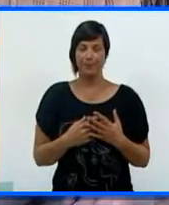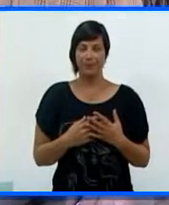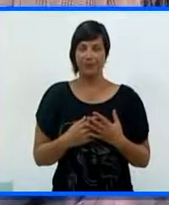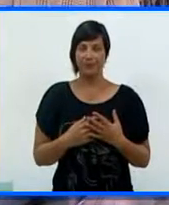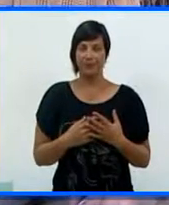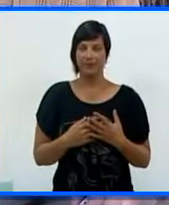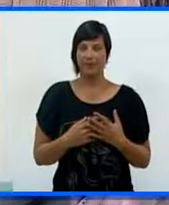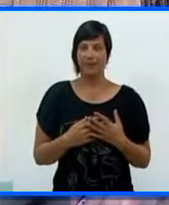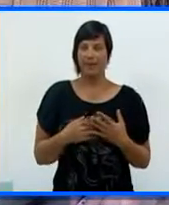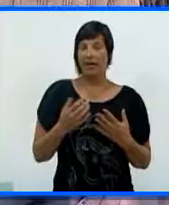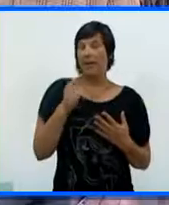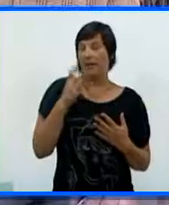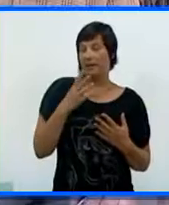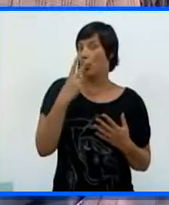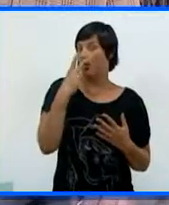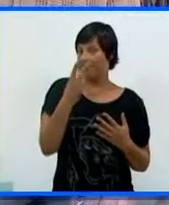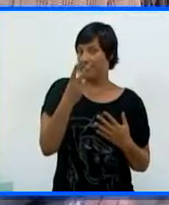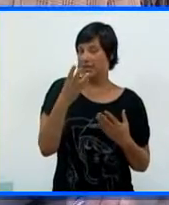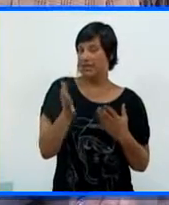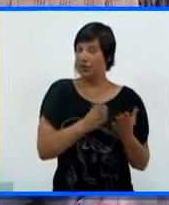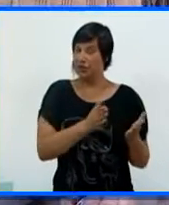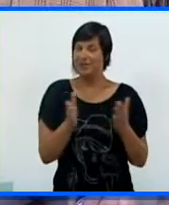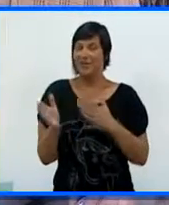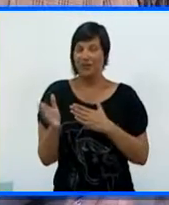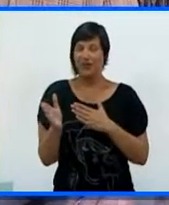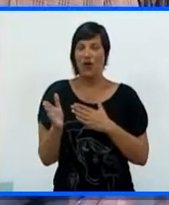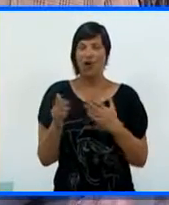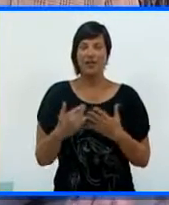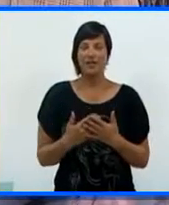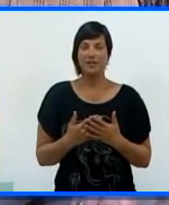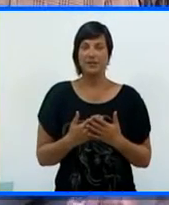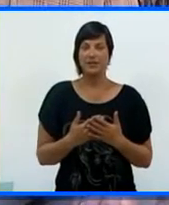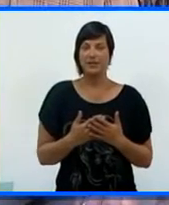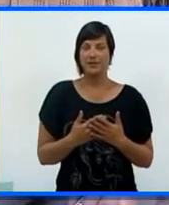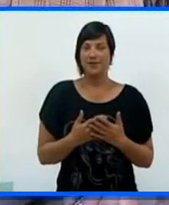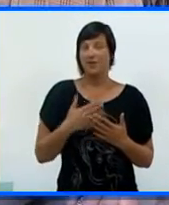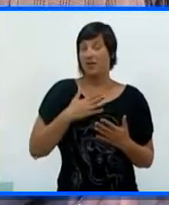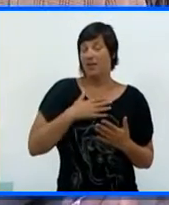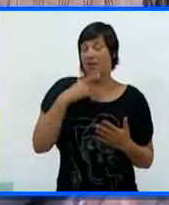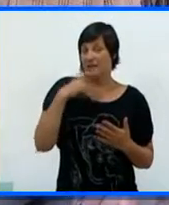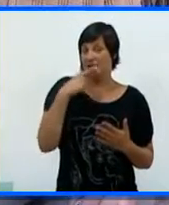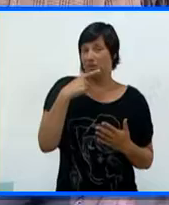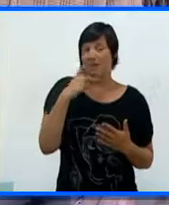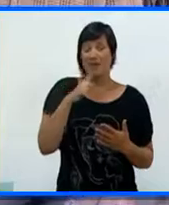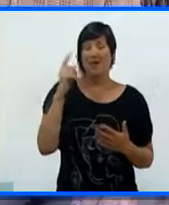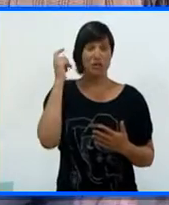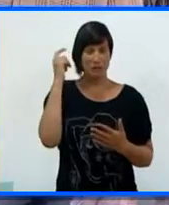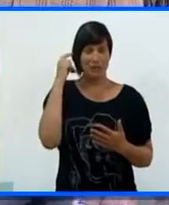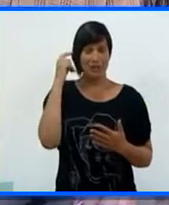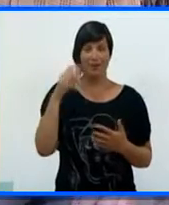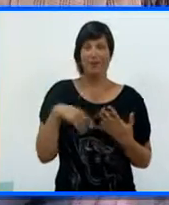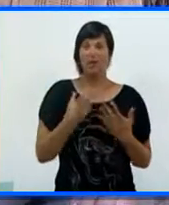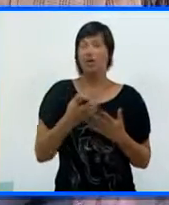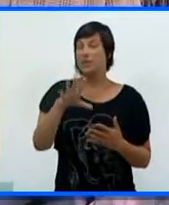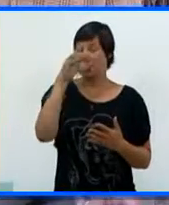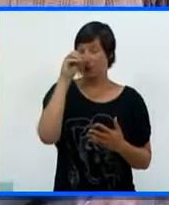primjećivali. Pa kad bi oni vidjeli što si se dao kao odvojio, onda ja rečem, neće.